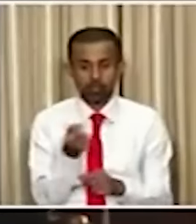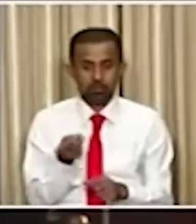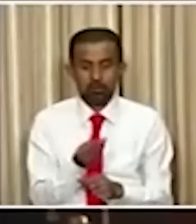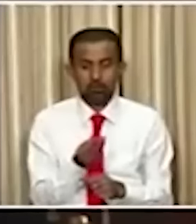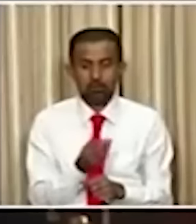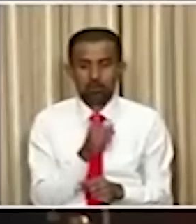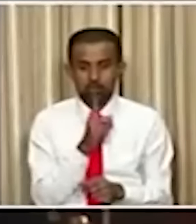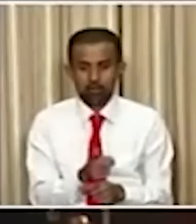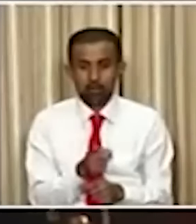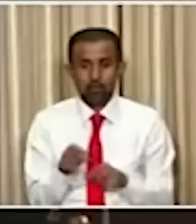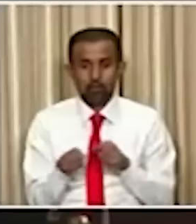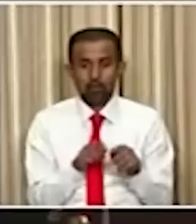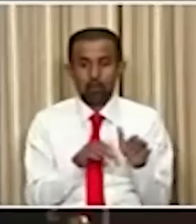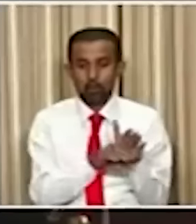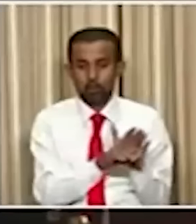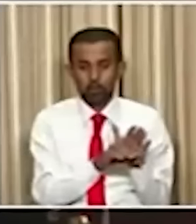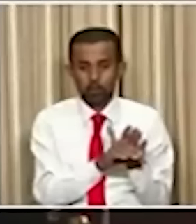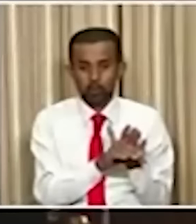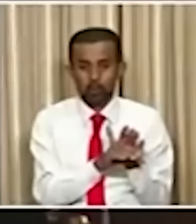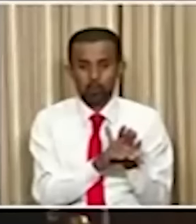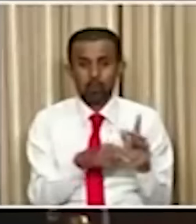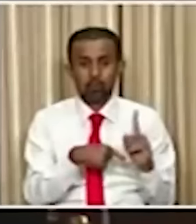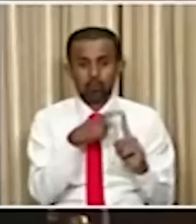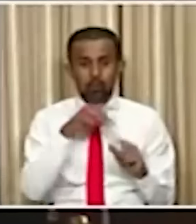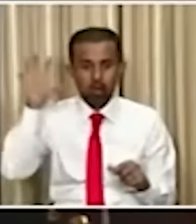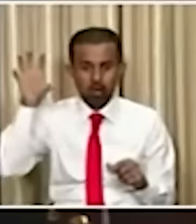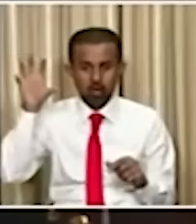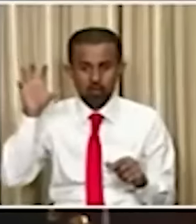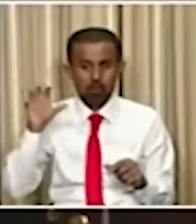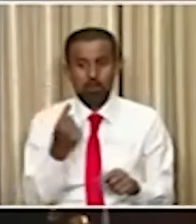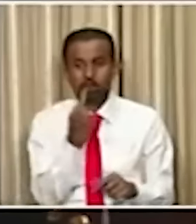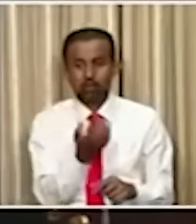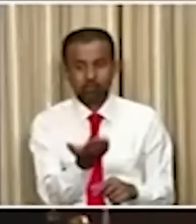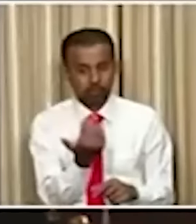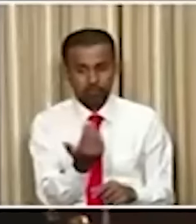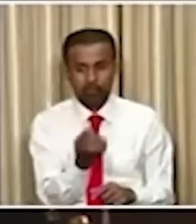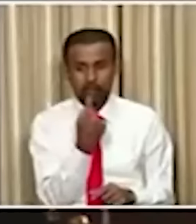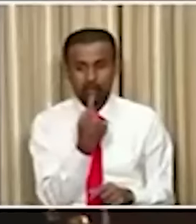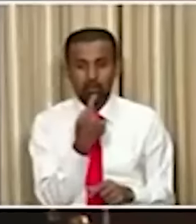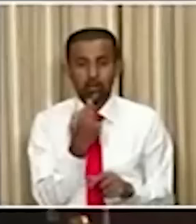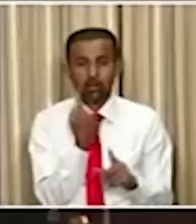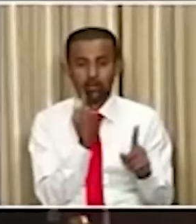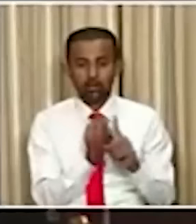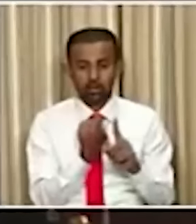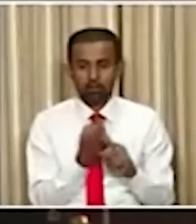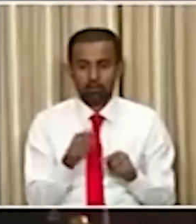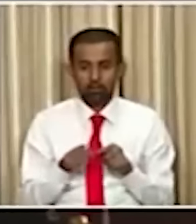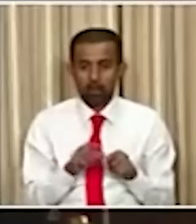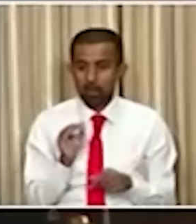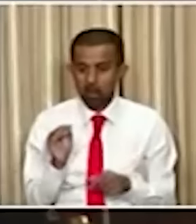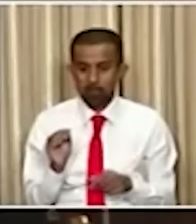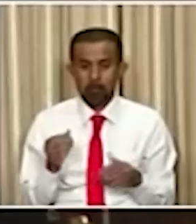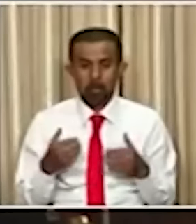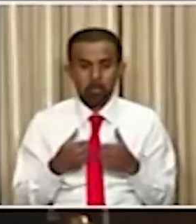කියනවා මෙවැනි කැසිනෝ වලින් ගොඩ ගියපු රටක් තියෙනවා නම් කියන්න කියලා අපි කියනවා. ඒ සම මහනුවර මෙවැනි දයක් කරනවා නම්